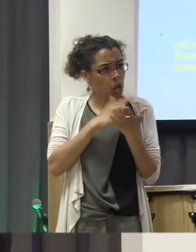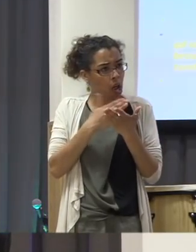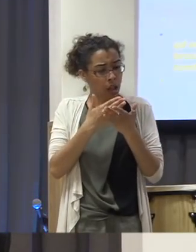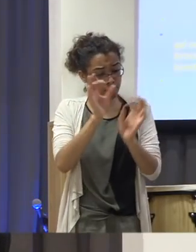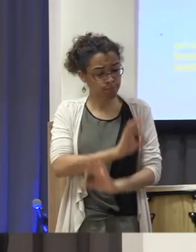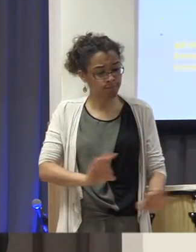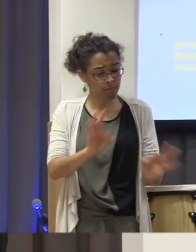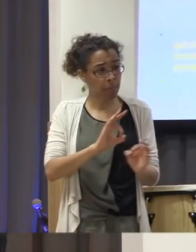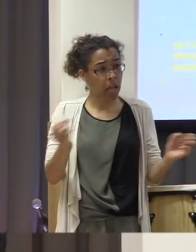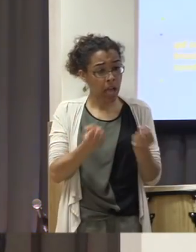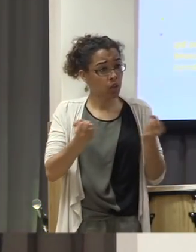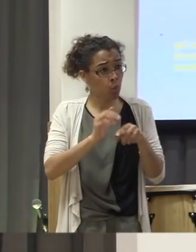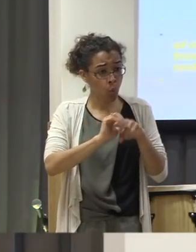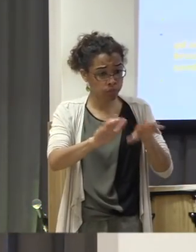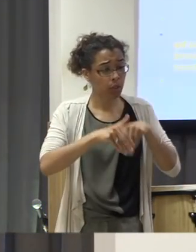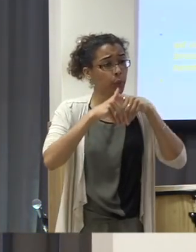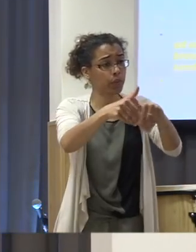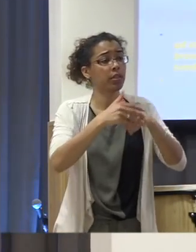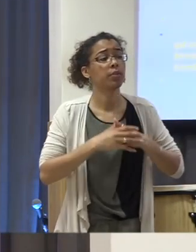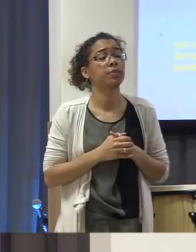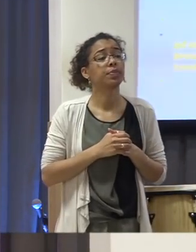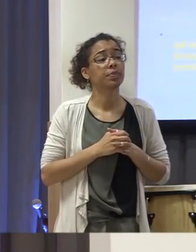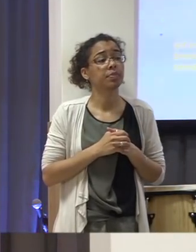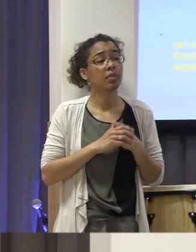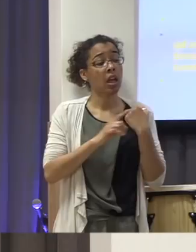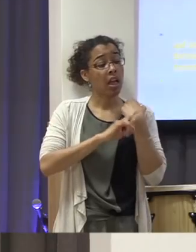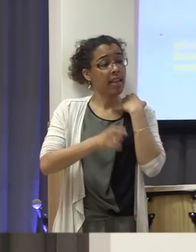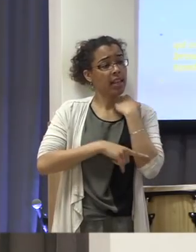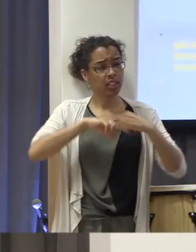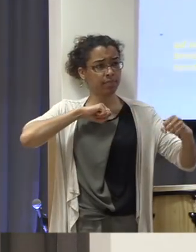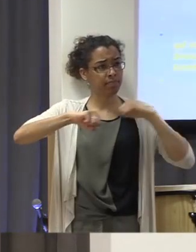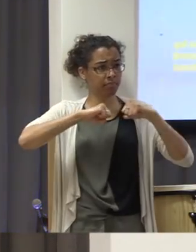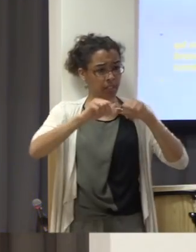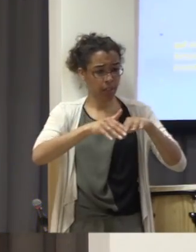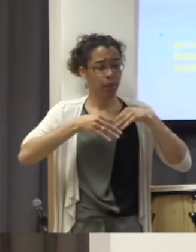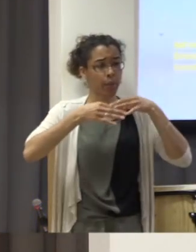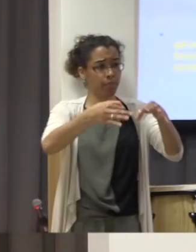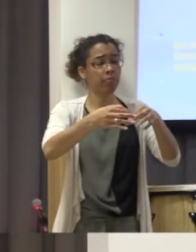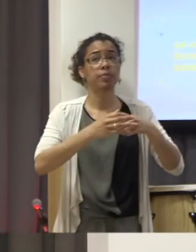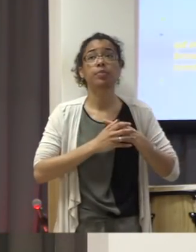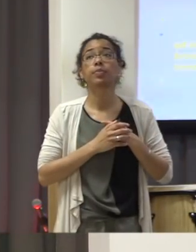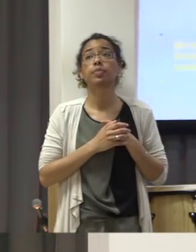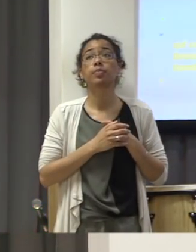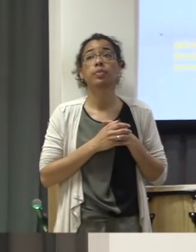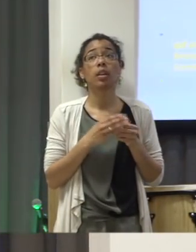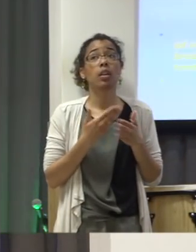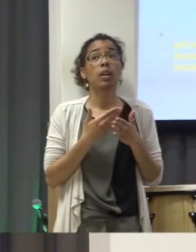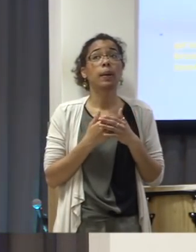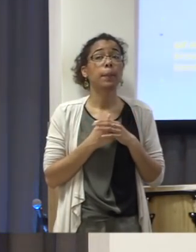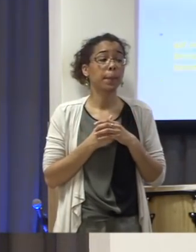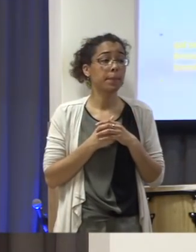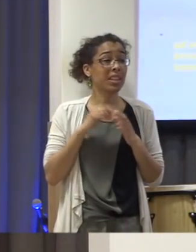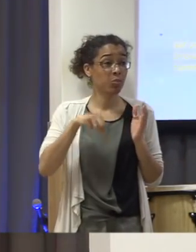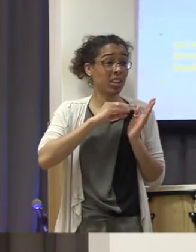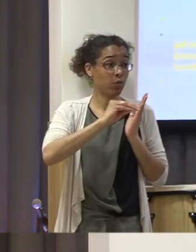et ses actions entreprises. C'est l'énergie déployée et maintenue pour, c'est pourquoi je disais que noter et puis avoir